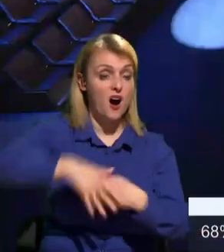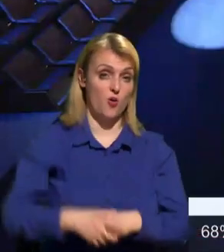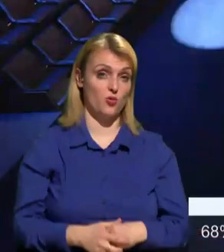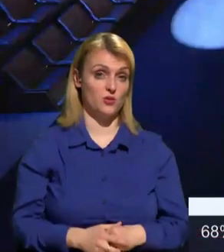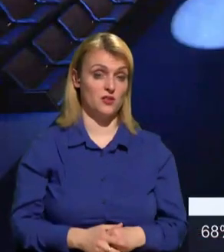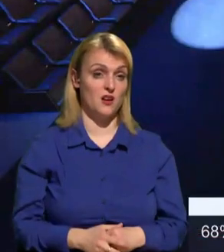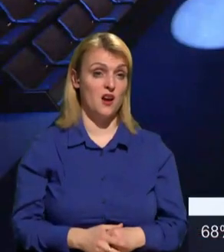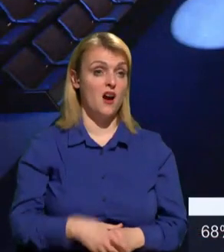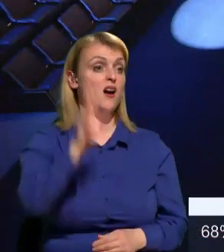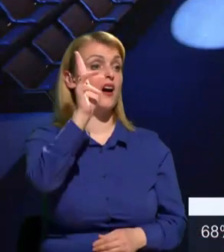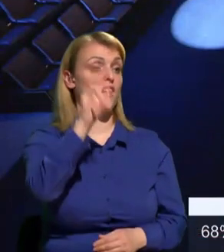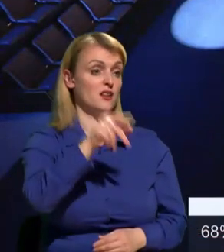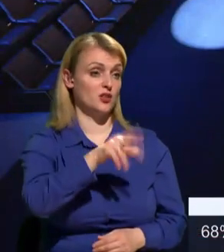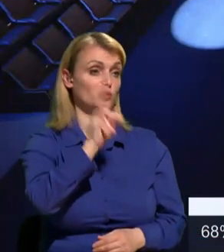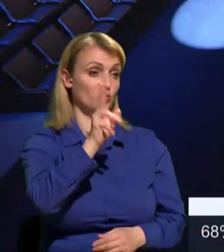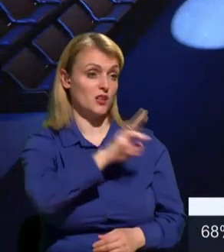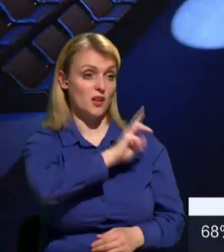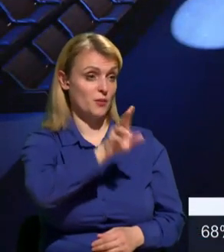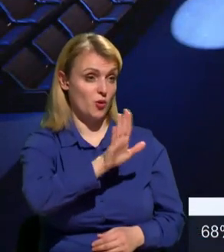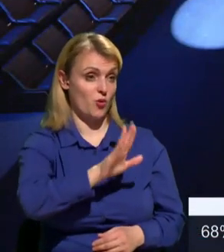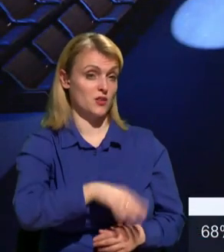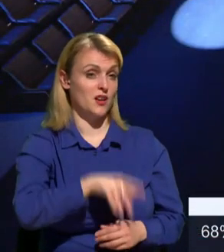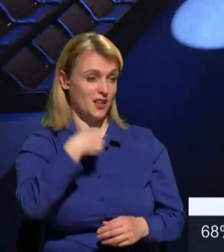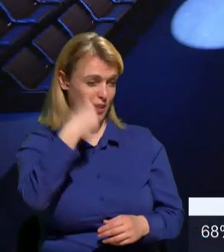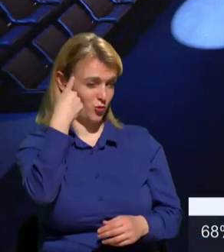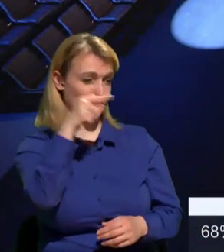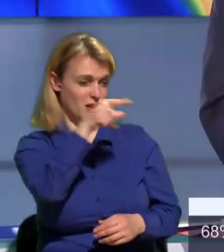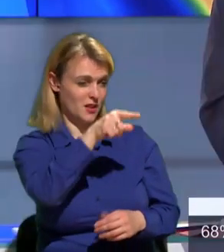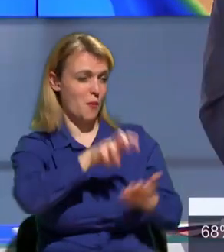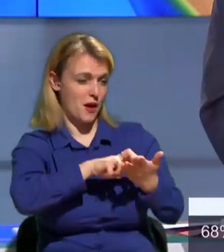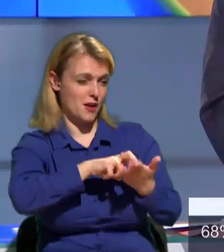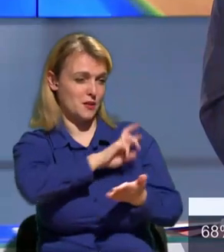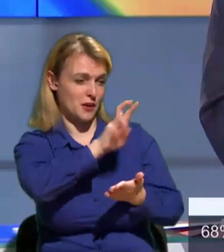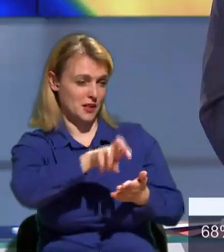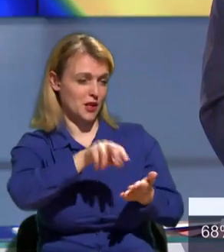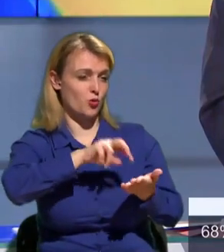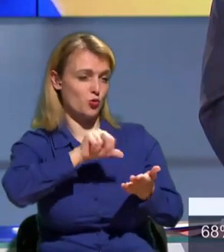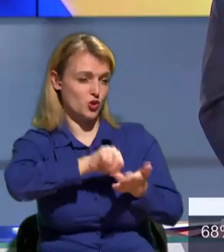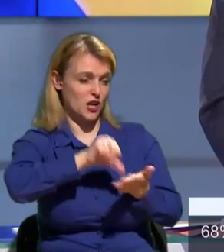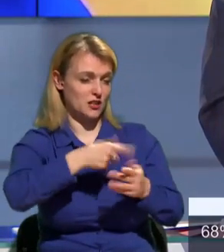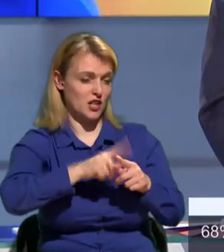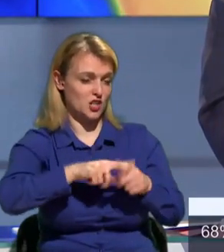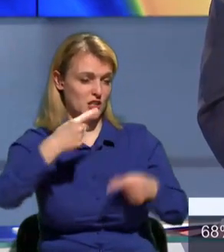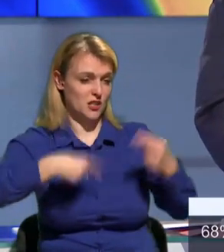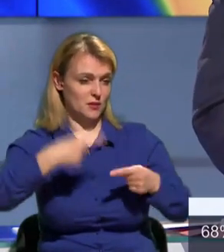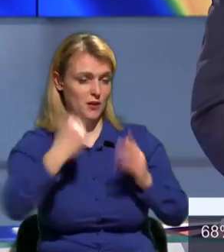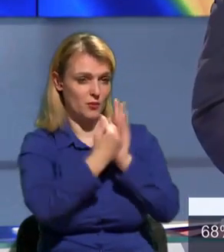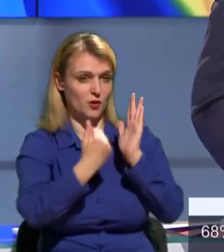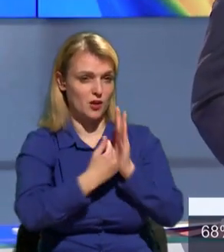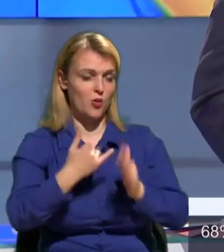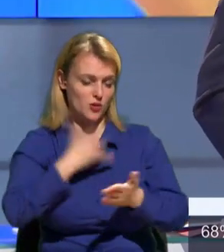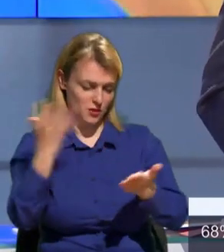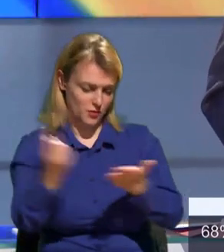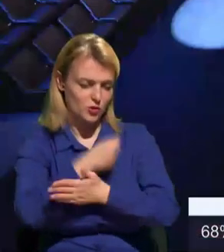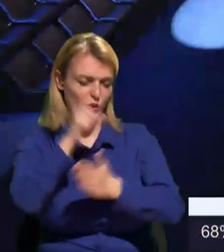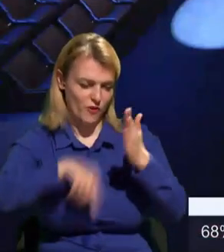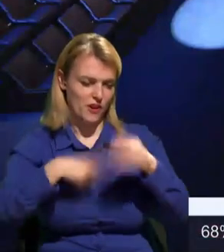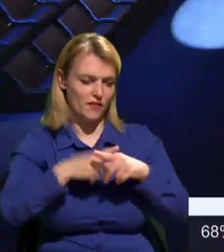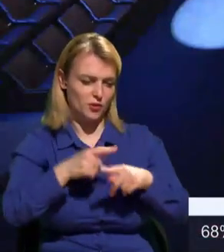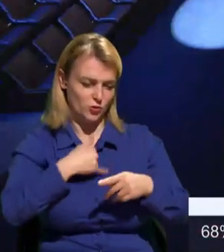dezbateri electorale și se tem de, probabil de aceste dezbateri. Totul va fi bine. Și eu sunt sigur că noi vom reuși. Vom reuși împreună cu echipa. Mulțumesc!